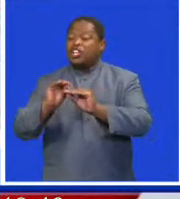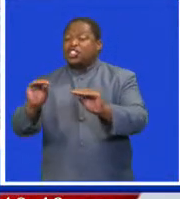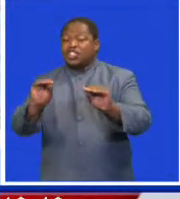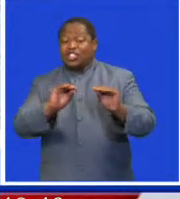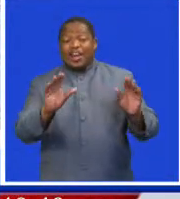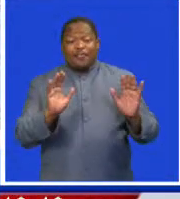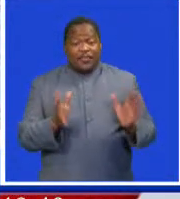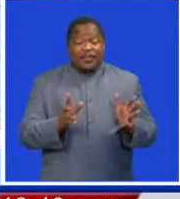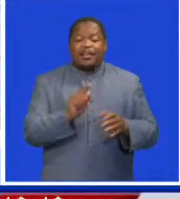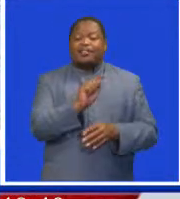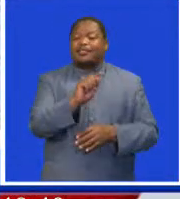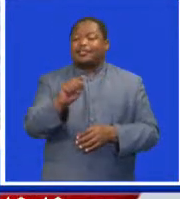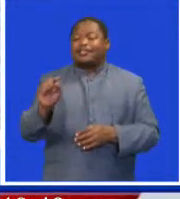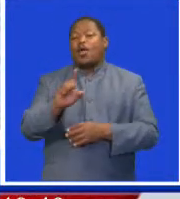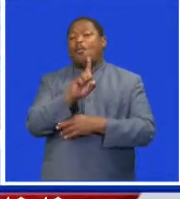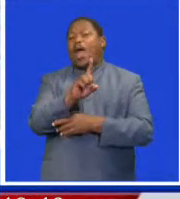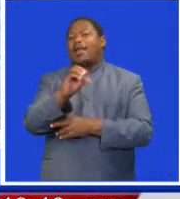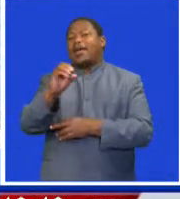walenhlangano Danger Nhlabathi